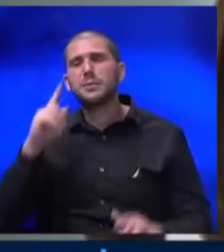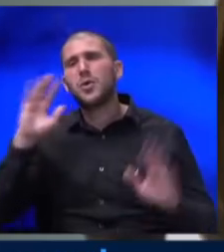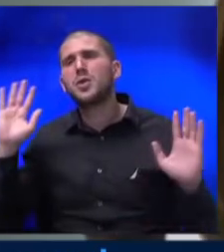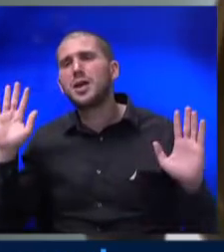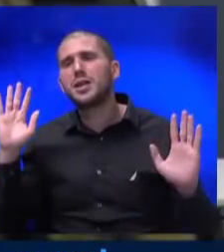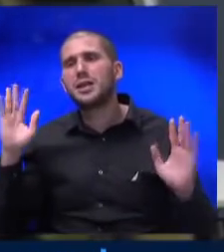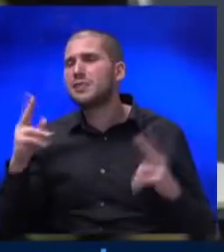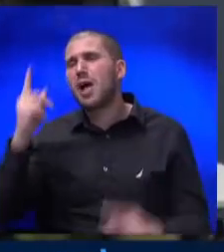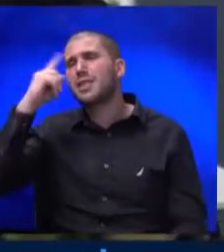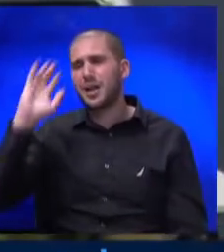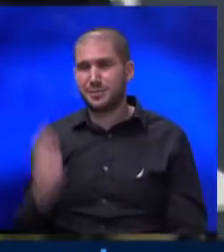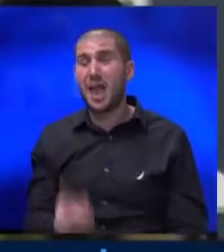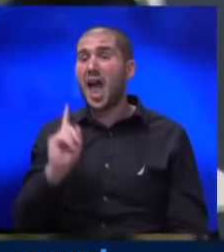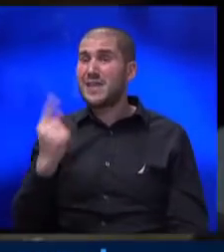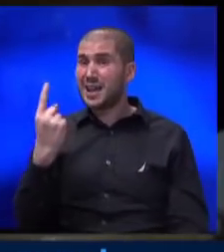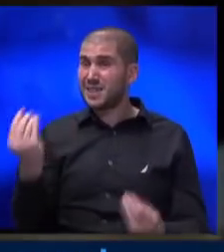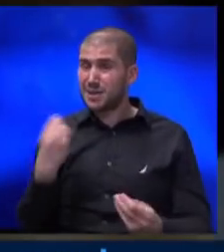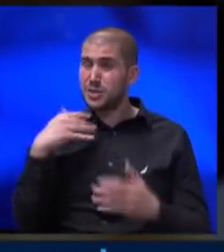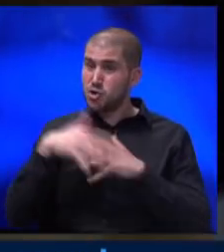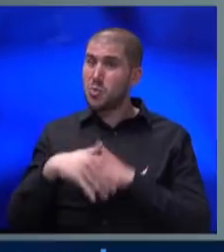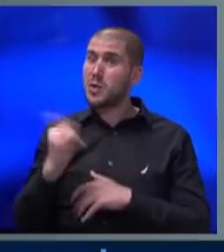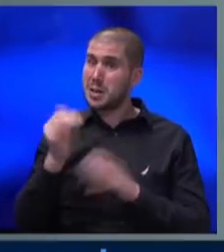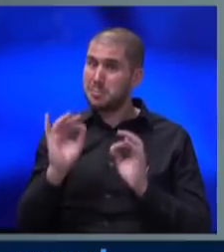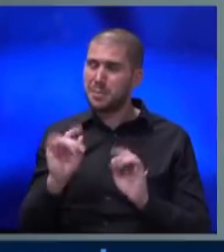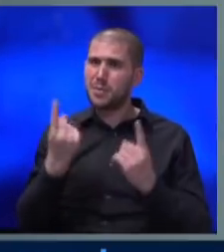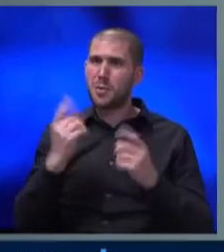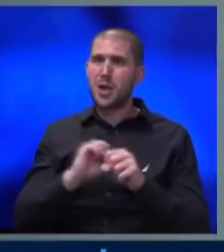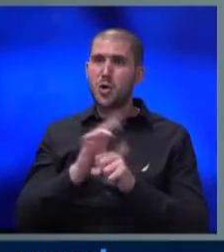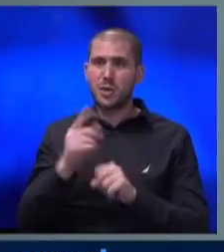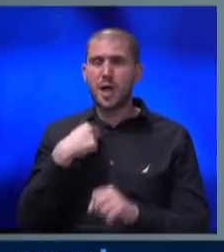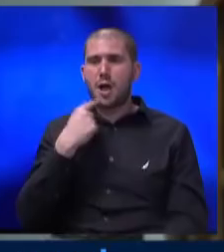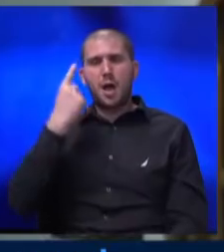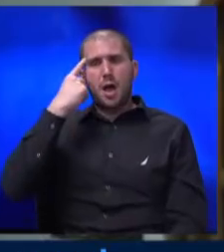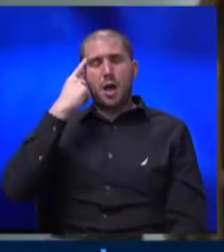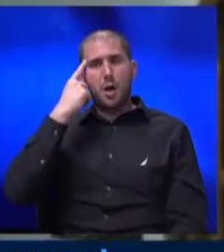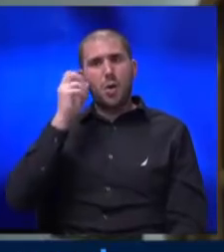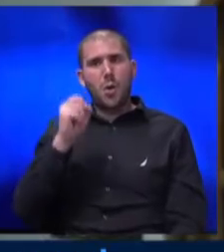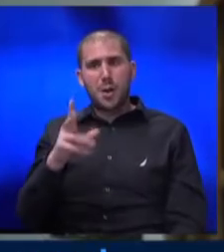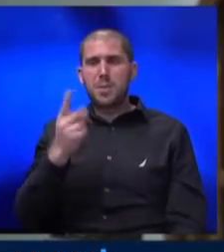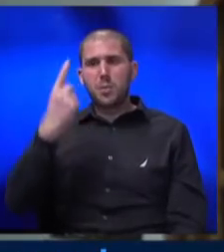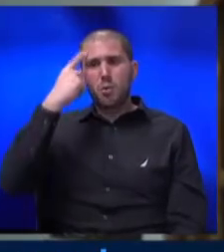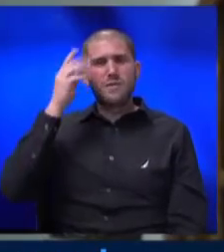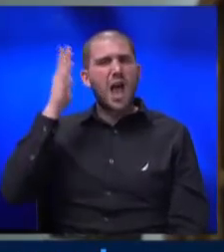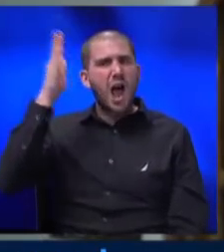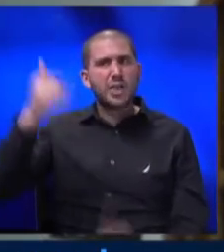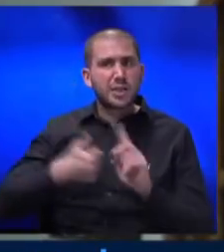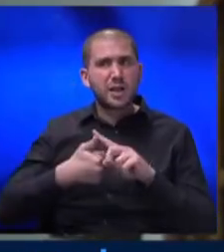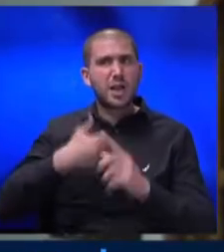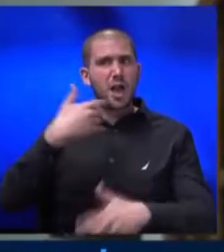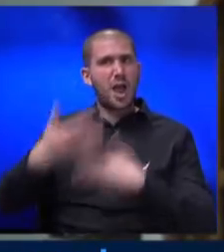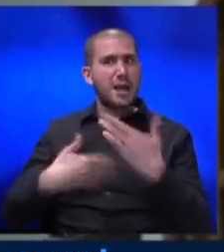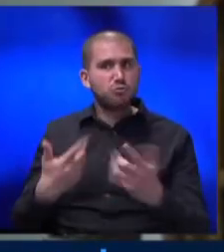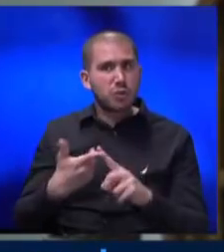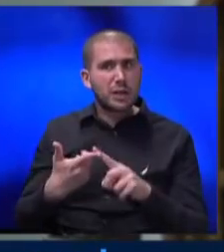could never know. אבל אחד הדברים שגרמו לי, yes, פתאום התחילה הקורונה ואמרתי, אוקיי. פתאום את חושבת על העתיד, על